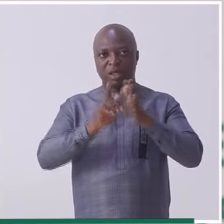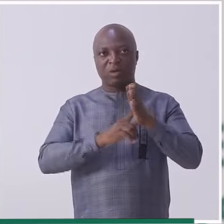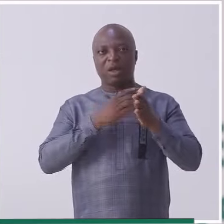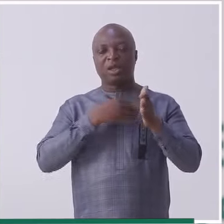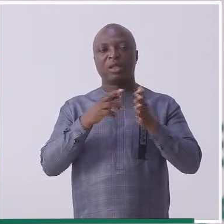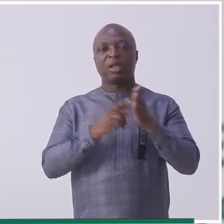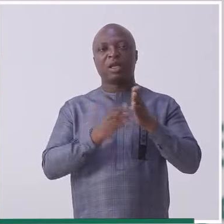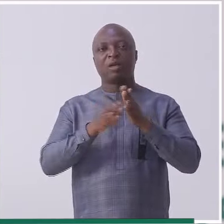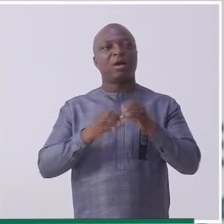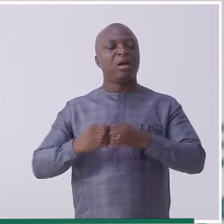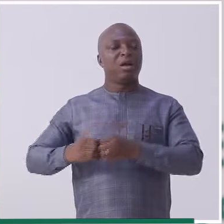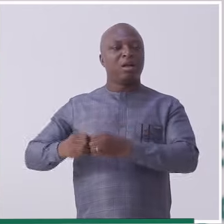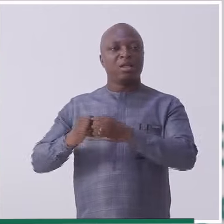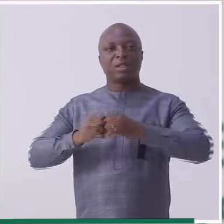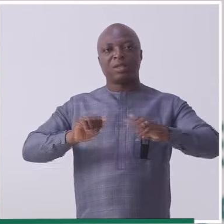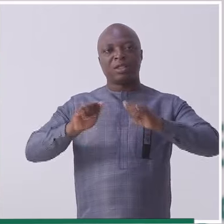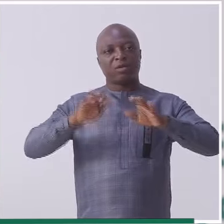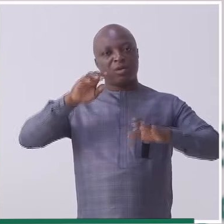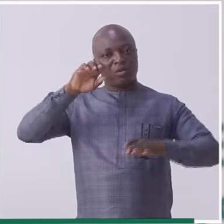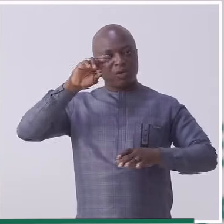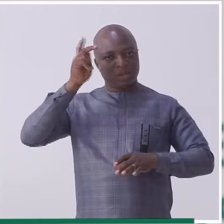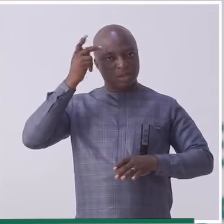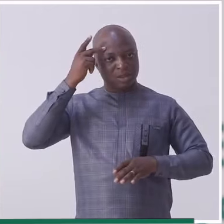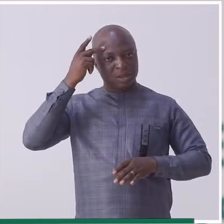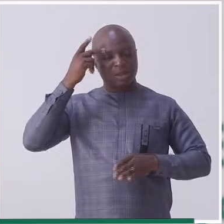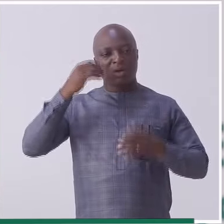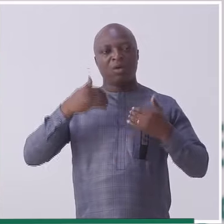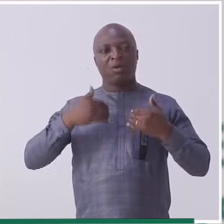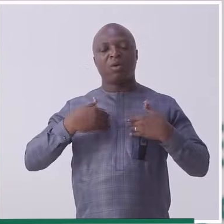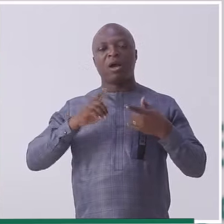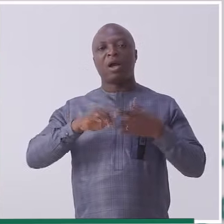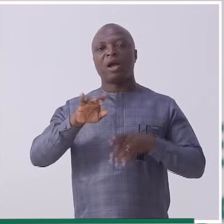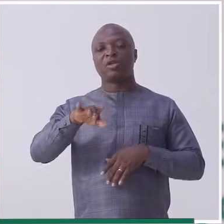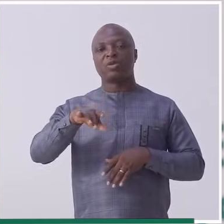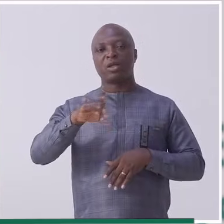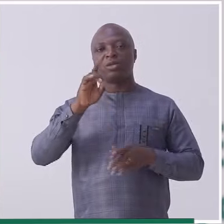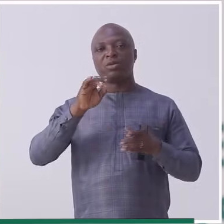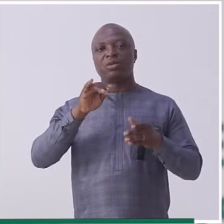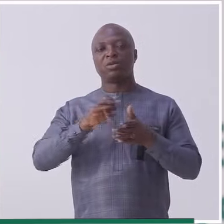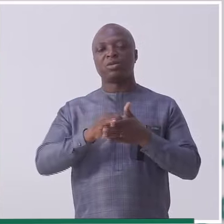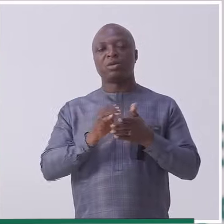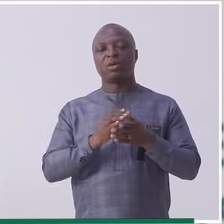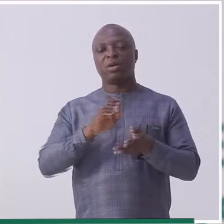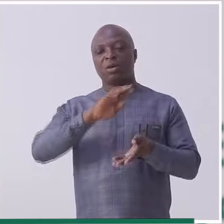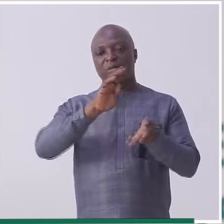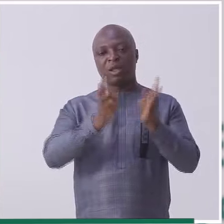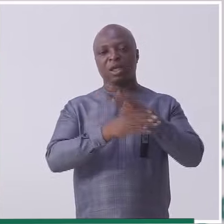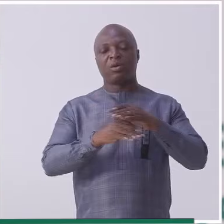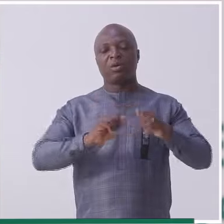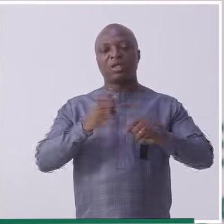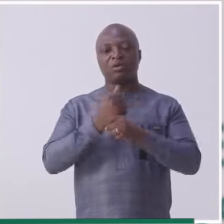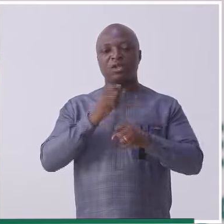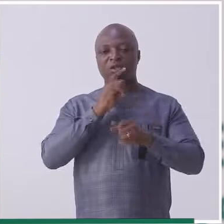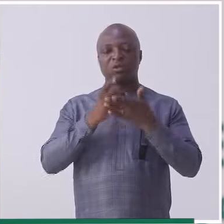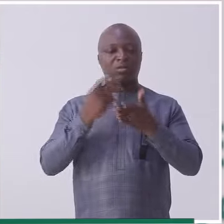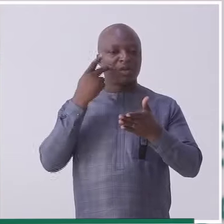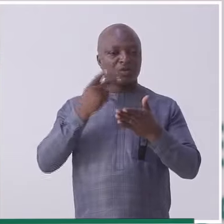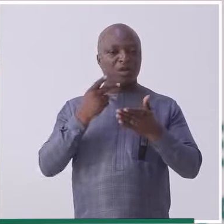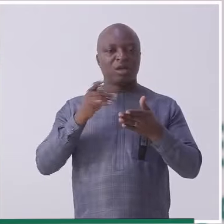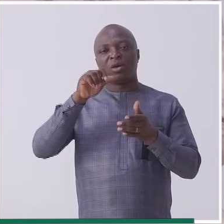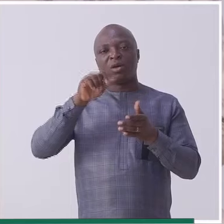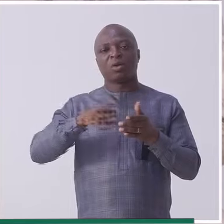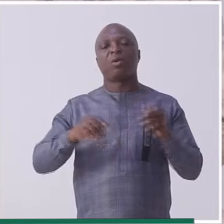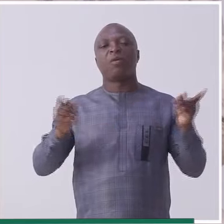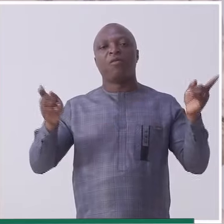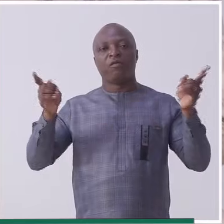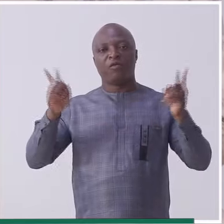et des règlements, l'ensemble des acteurs politiques aura loisir de se livrer aux activités qui sont prévues et qui